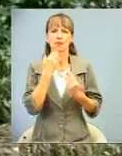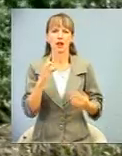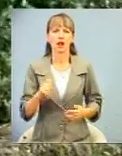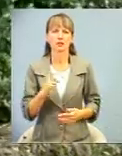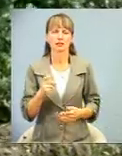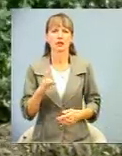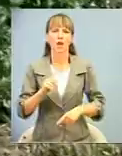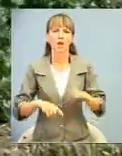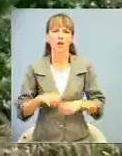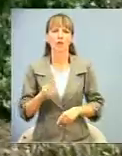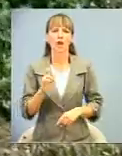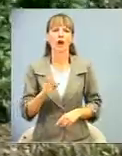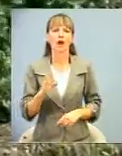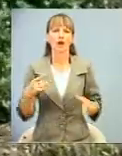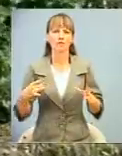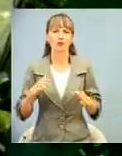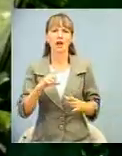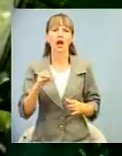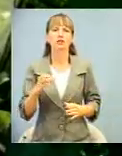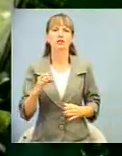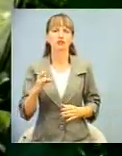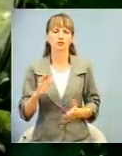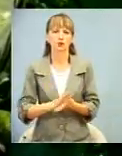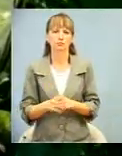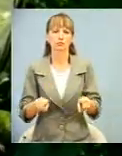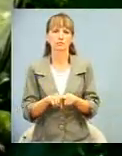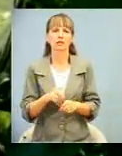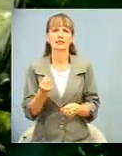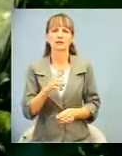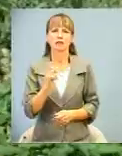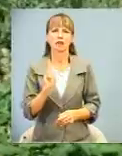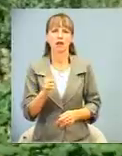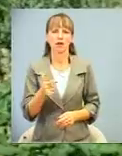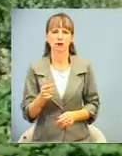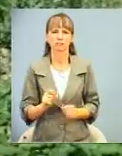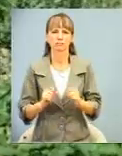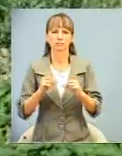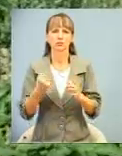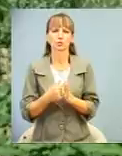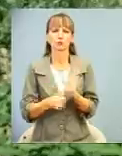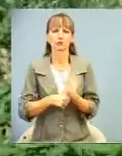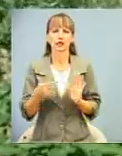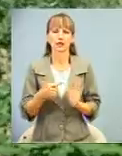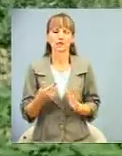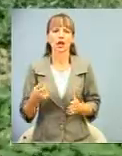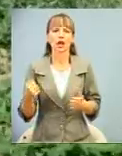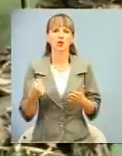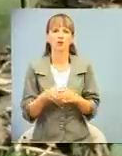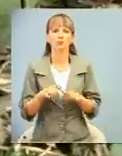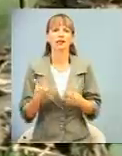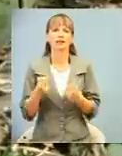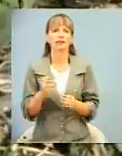На батьківщині Кавунів, Херсонщині ситуація аналогічна. Ціна за кілограм зросла до 6 гривень, а до населених пунктів, де